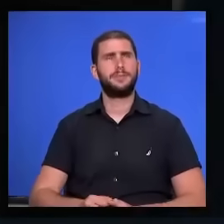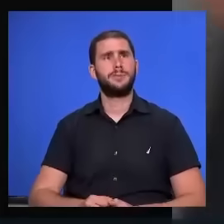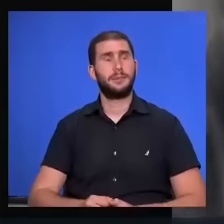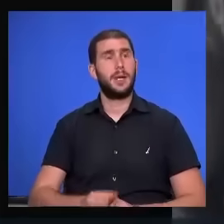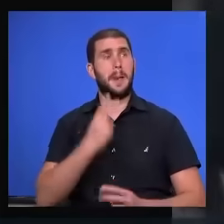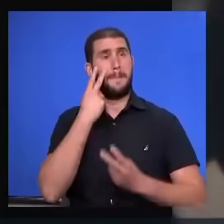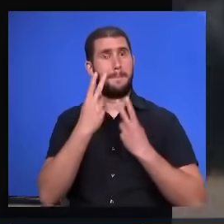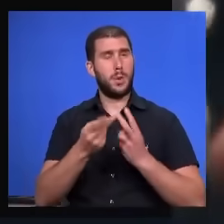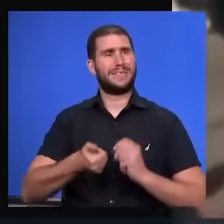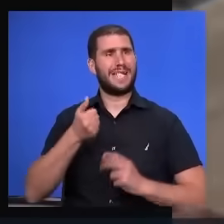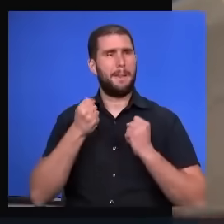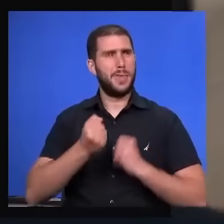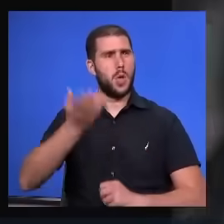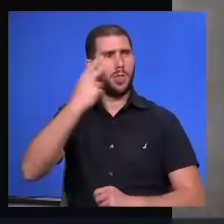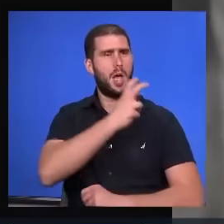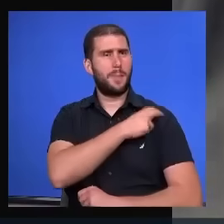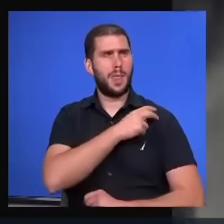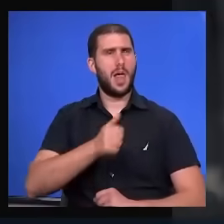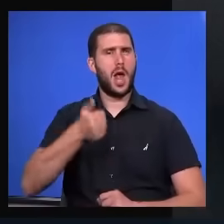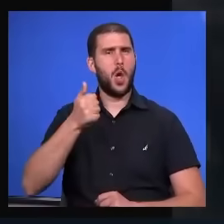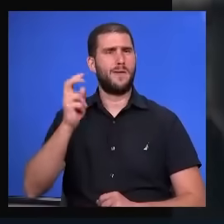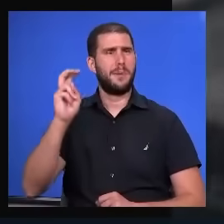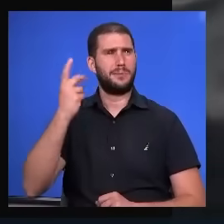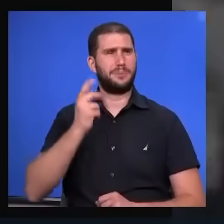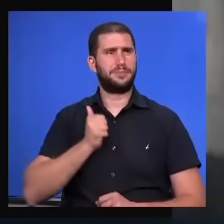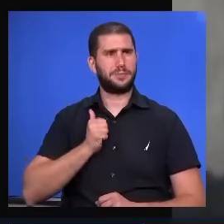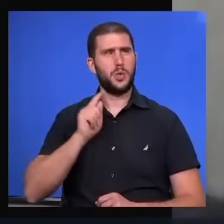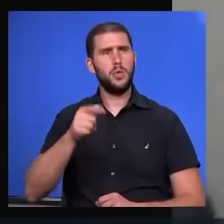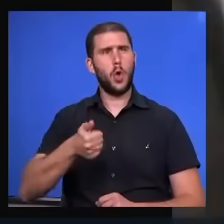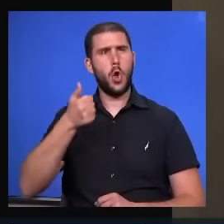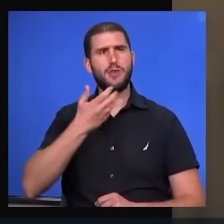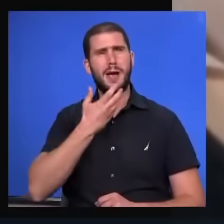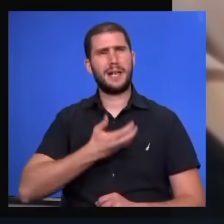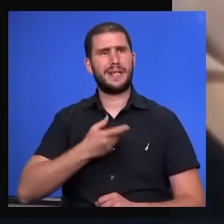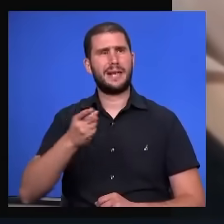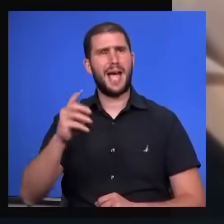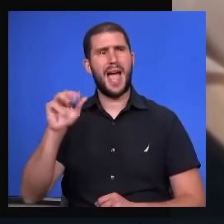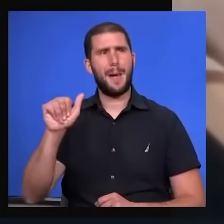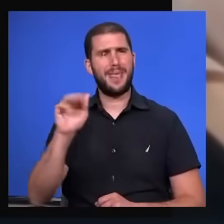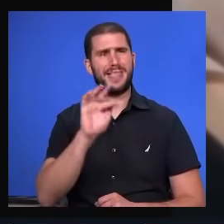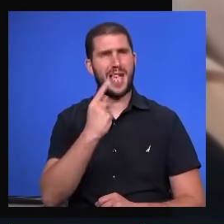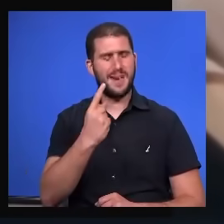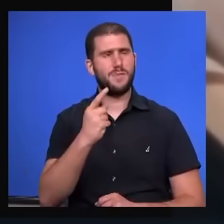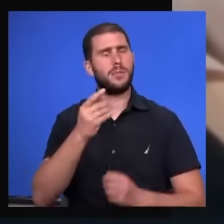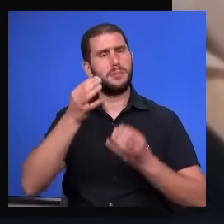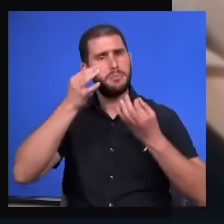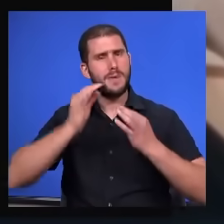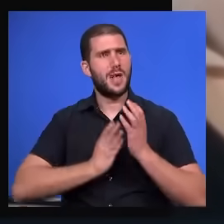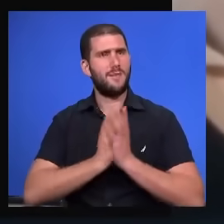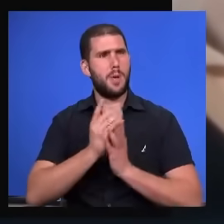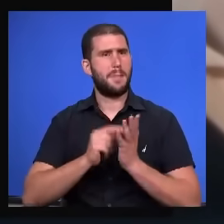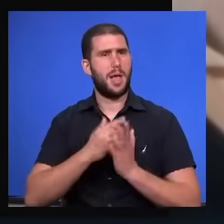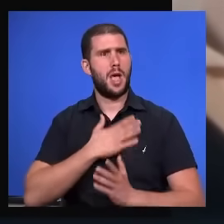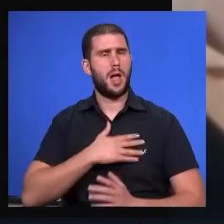ביקורם היום של שר הביטחון, הרמטכ"ל ואלוף פיקוד הצפון בצה"ל אצל ראש העדה הדרוזית השייח אמין טריף הוא מחווה קבועה לרגל החג